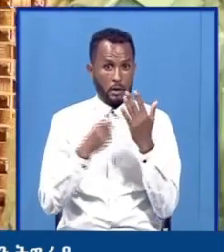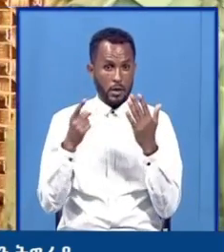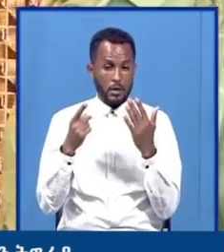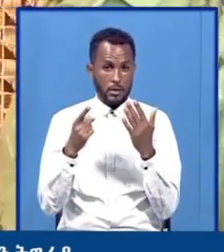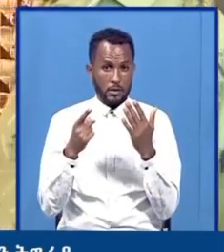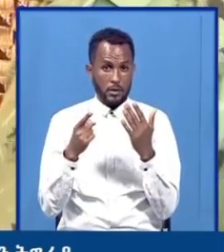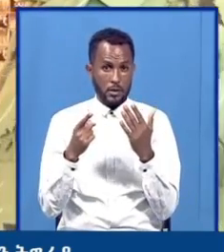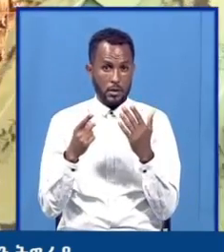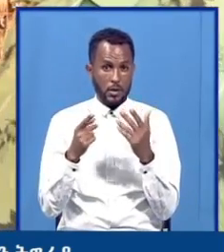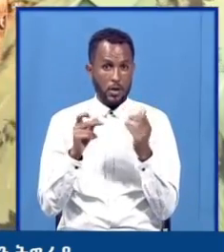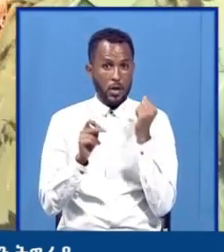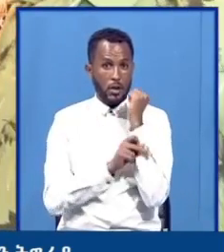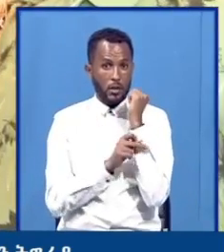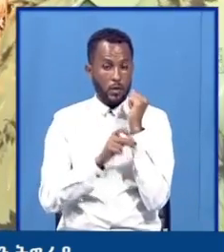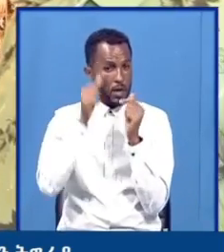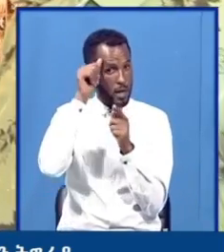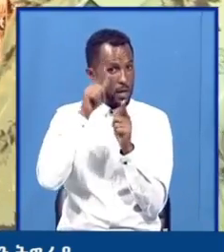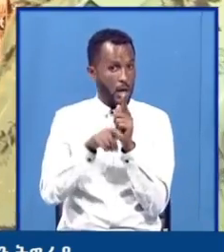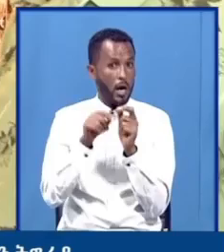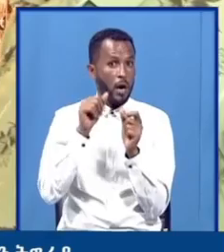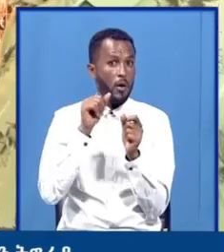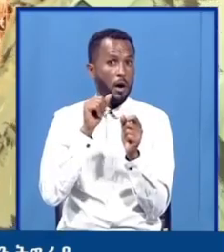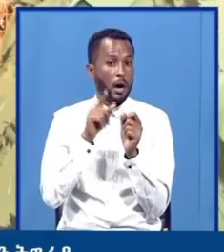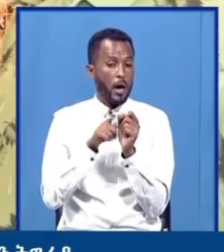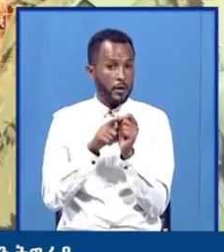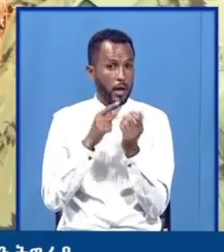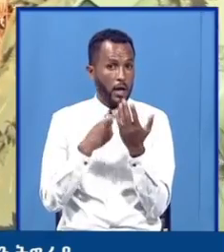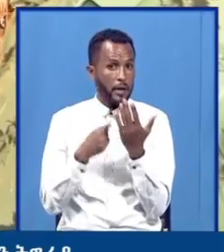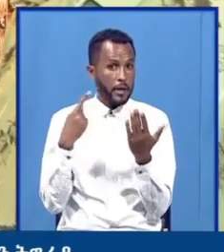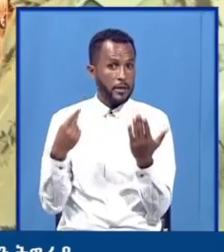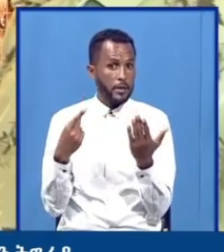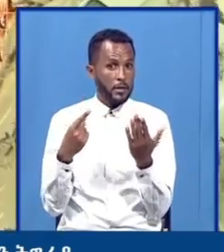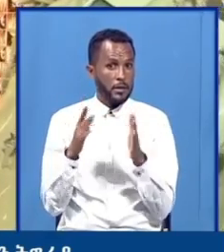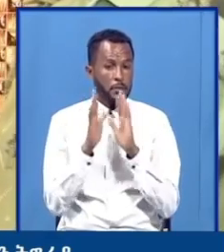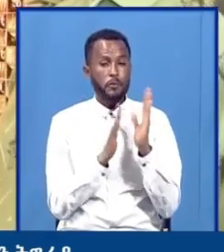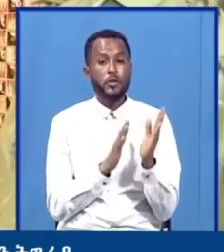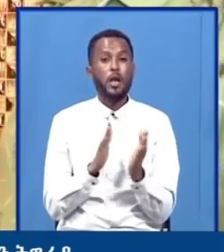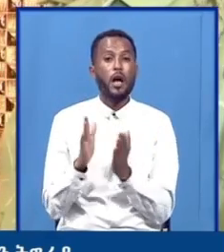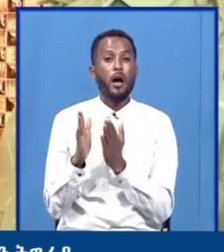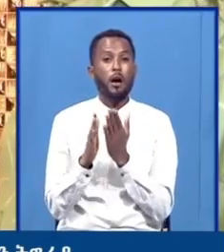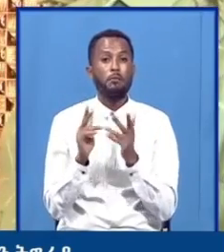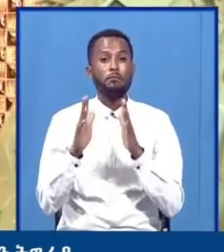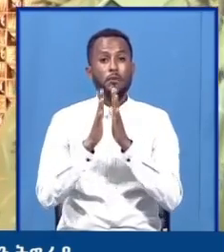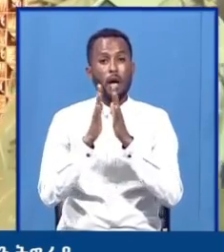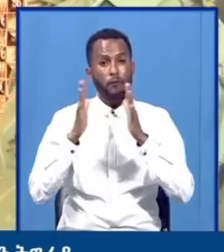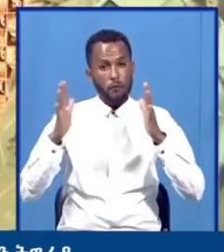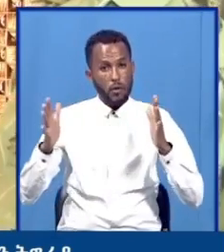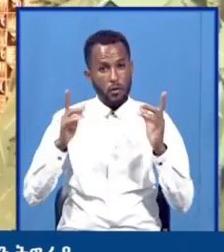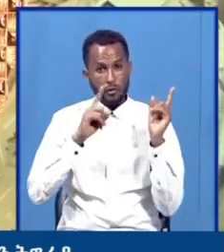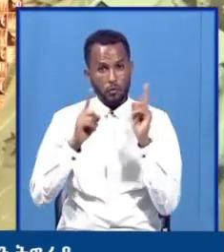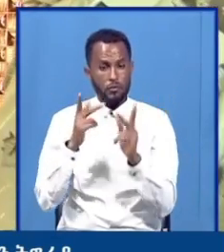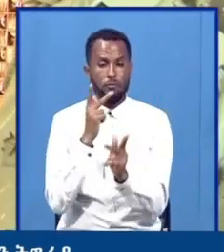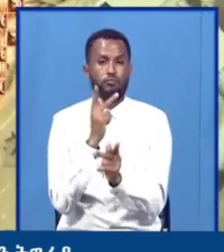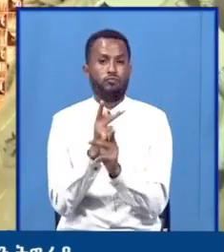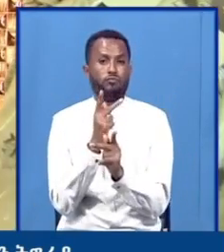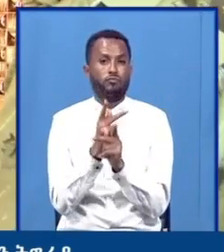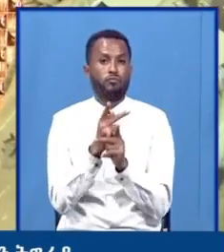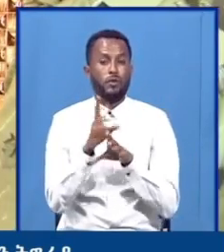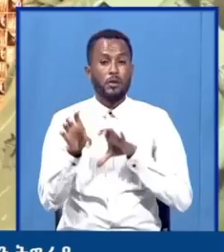سبيشالي دايسبورا اخواتنا نزي مدلو بسفي حكمه تثبيت وسلن